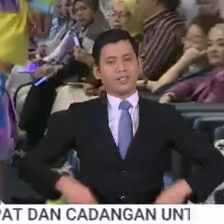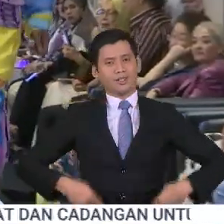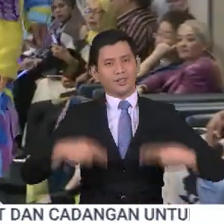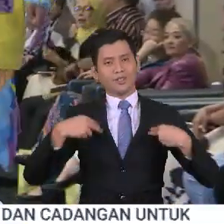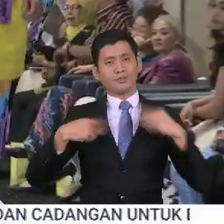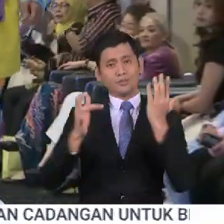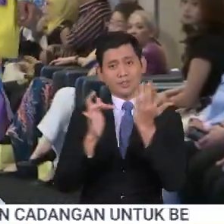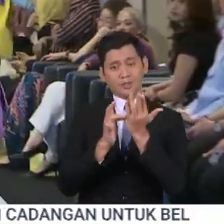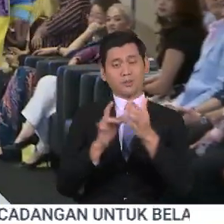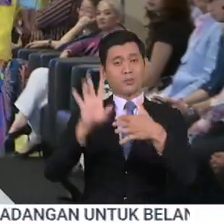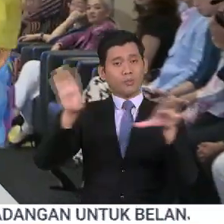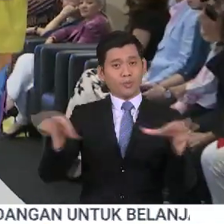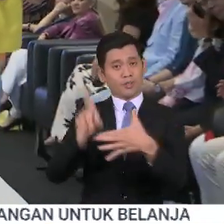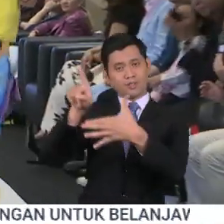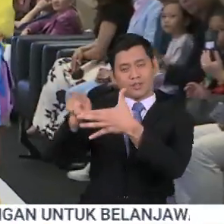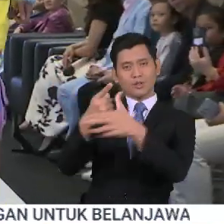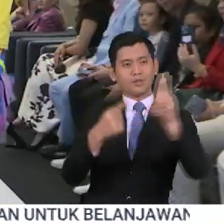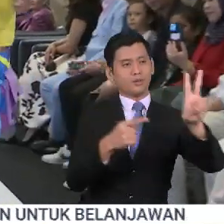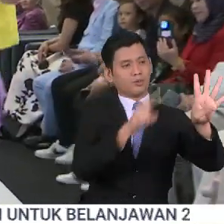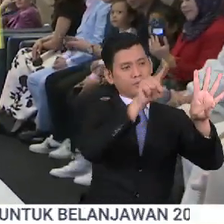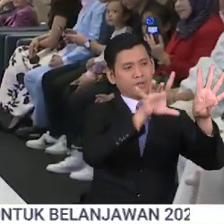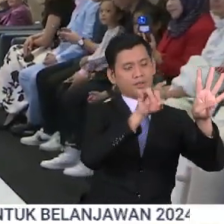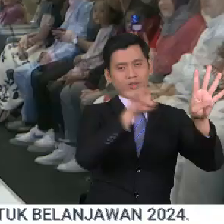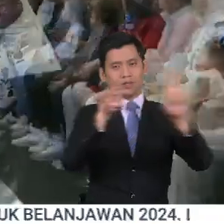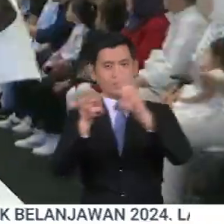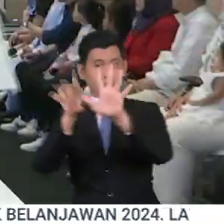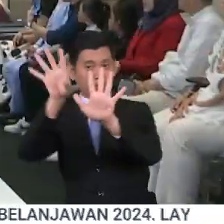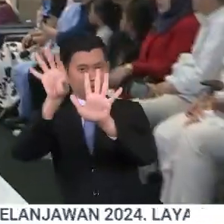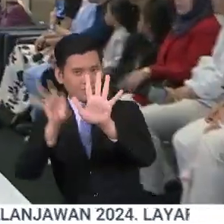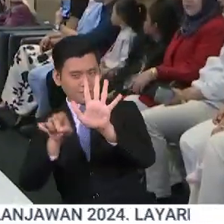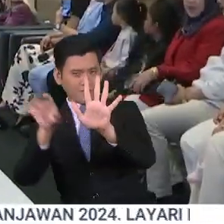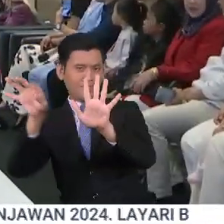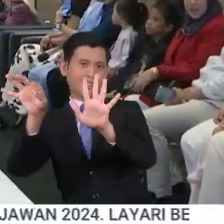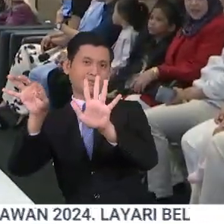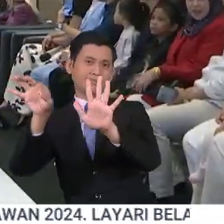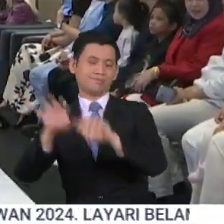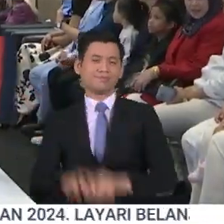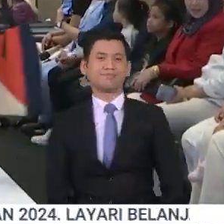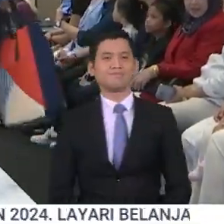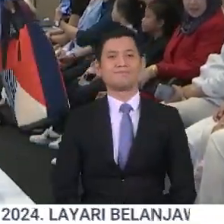berlangsung selama sebulan bermula 24 Ogos hingga 25 September 2023.